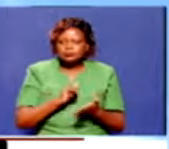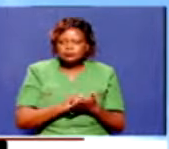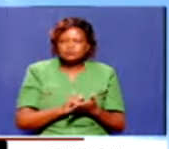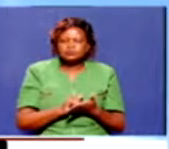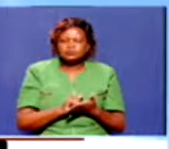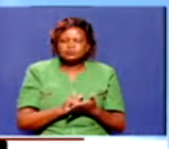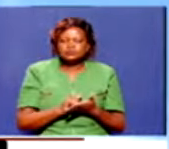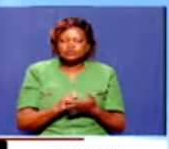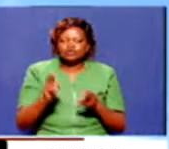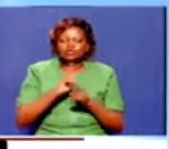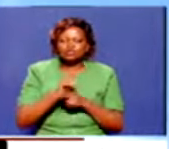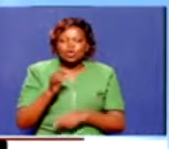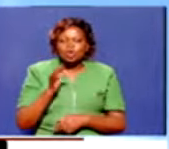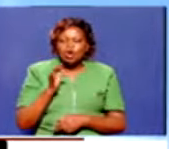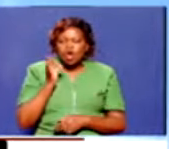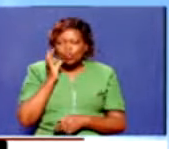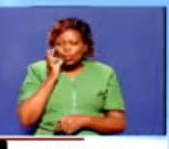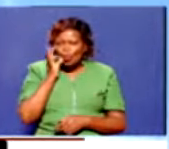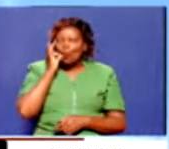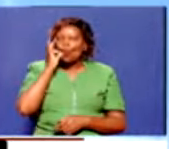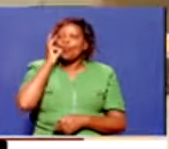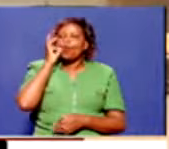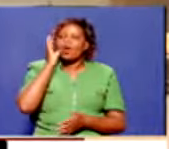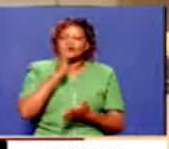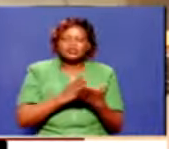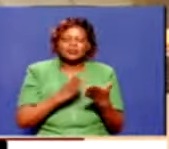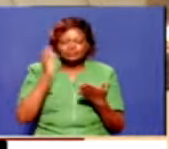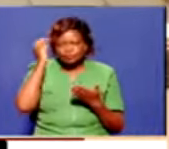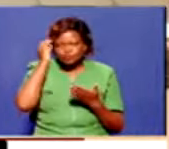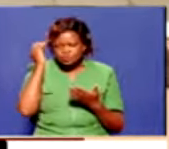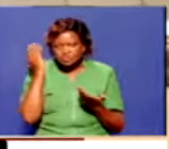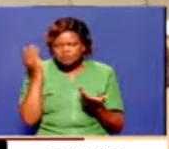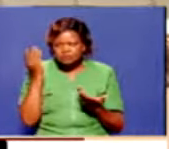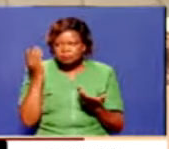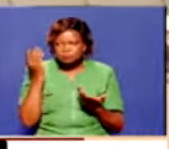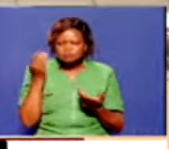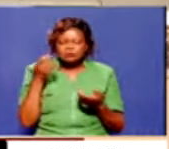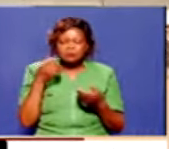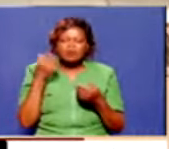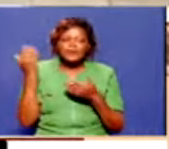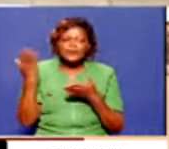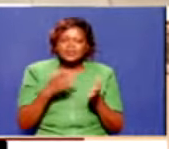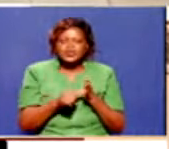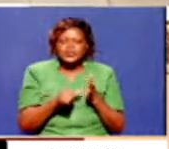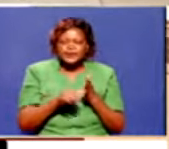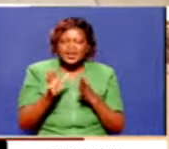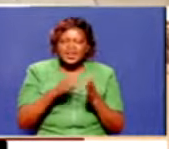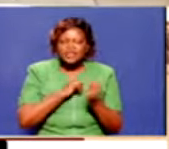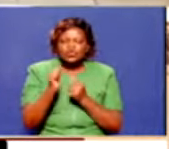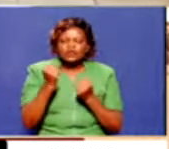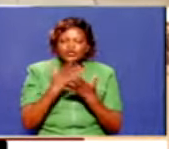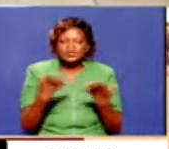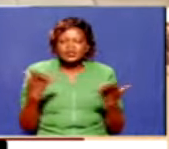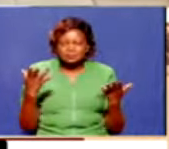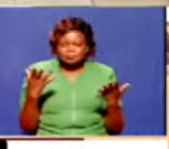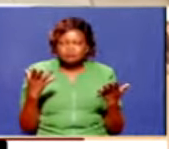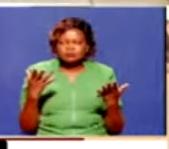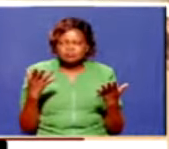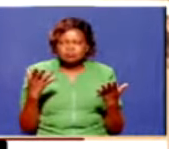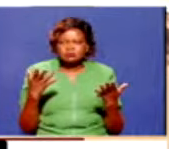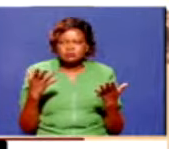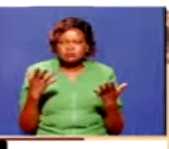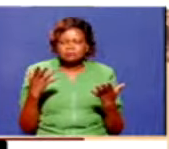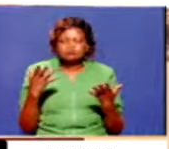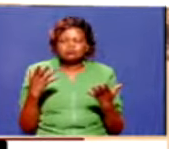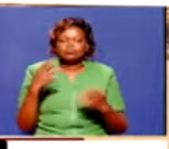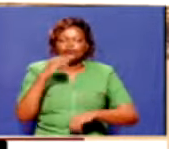ya dawa za kulevya miongoni mwa baadhi ya wanafunzi yanachangia machafuko na uharibifu wa mali ya shule. Zainab